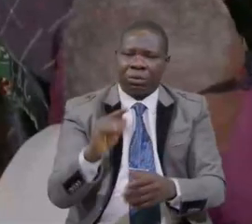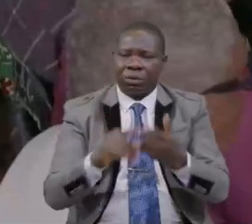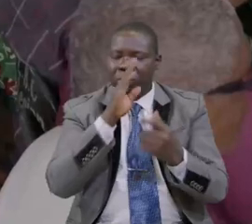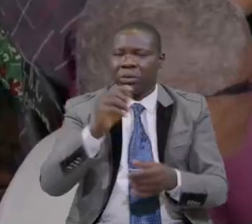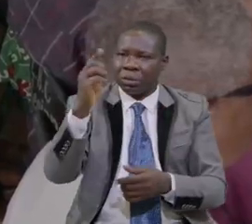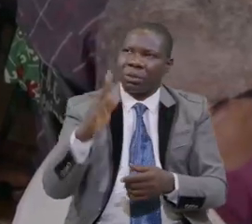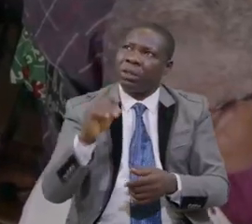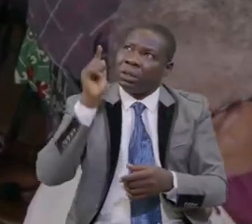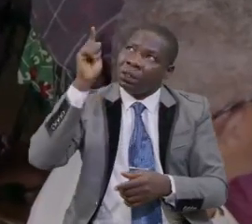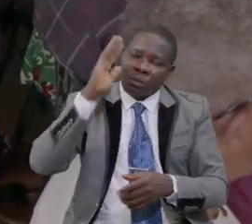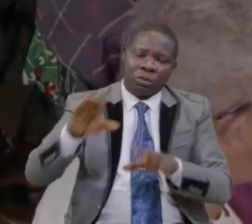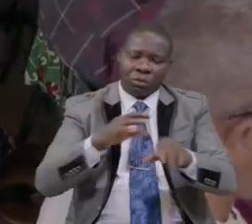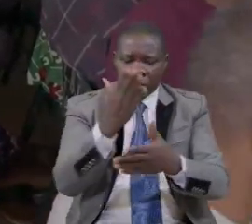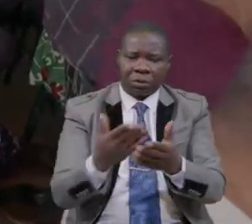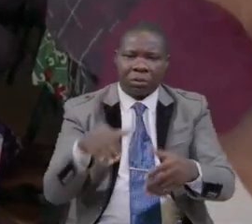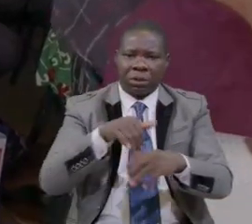vie.